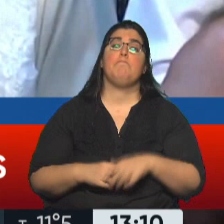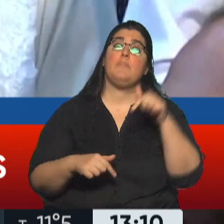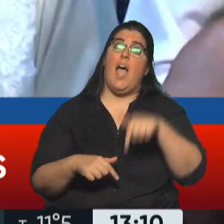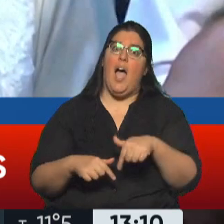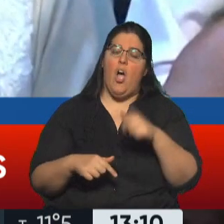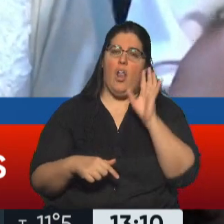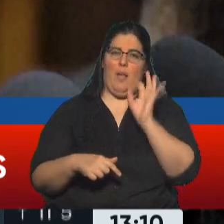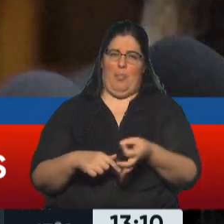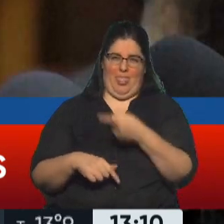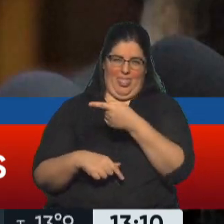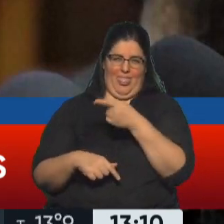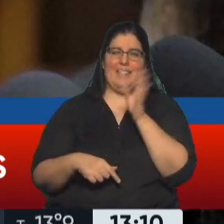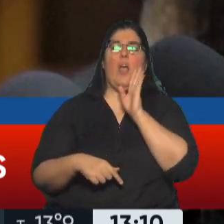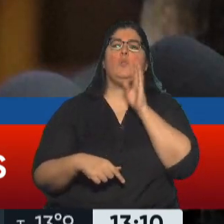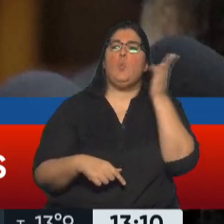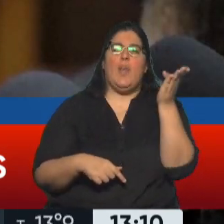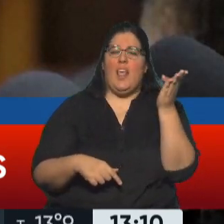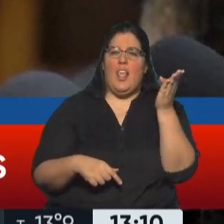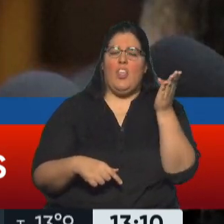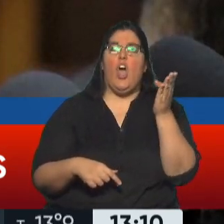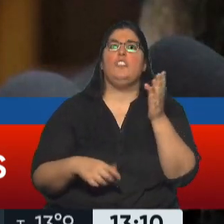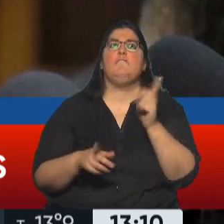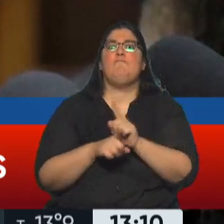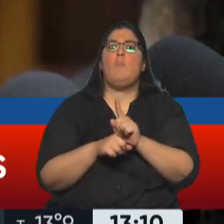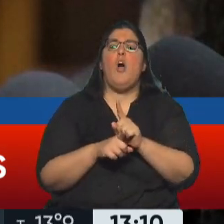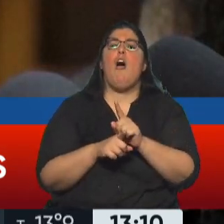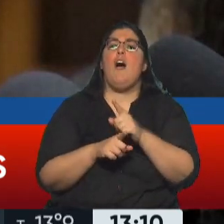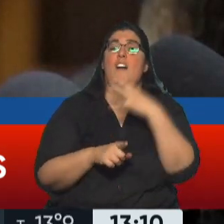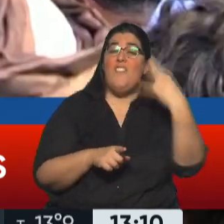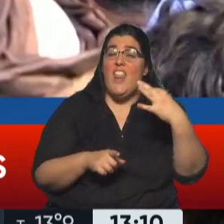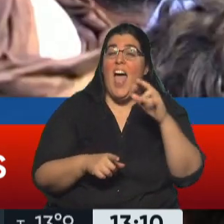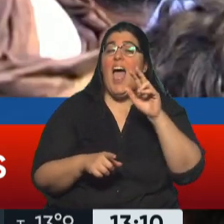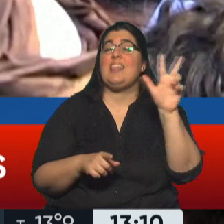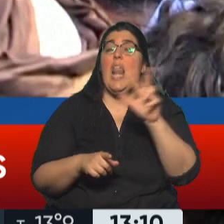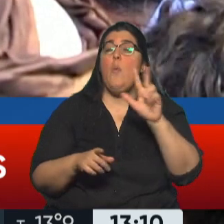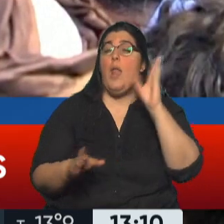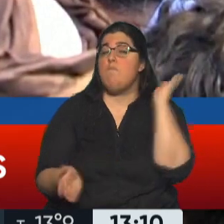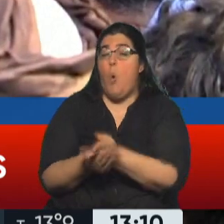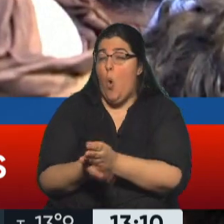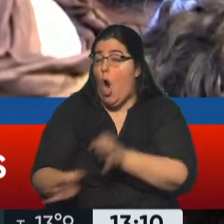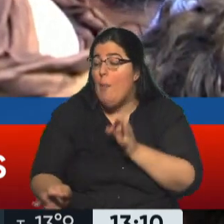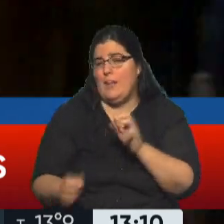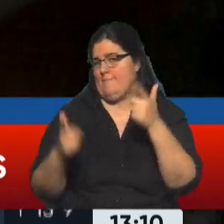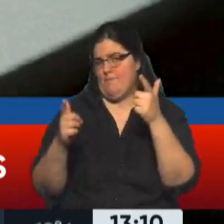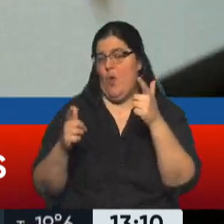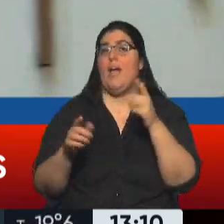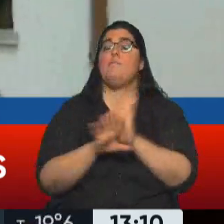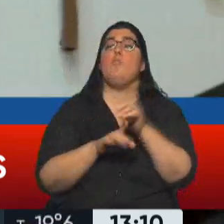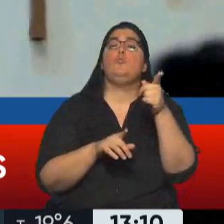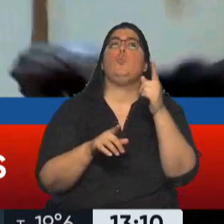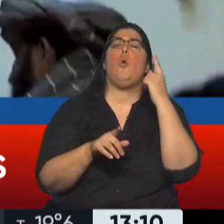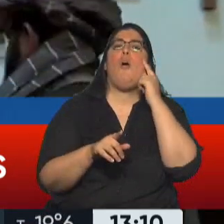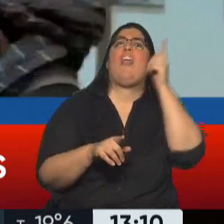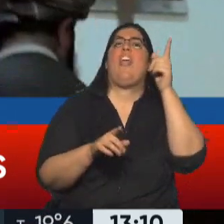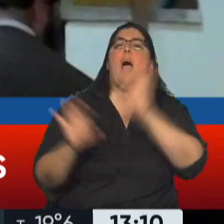hace evidente que Estados Unidos no solo nunca pudo derrotar por completo a los talibán, sino que su proyecto de nation building